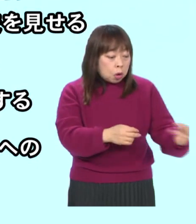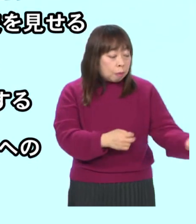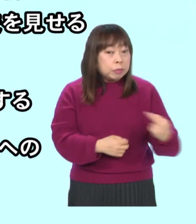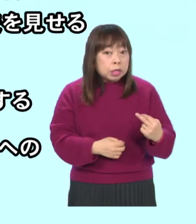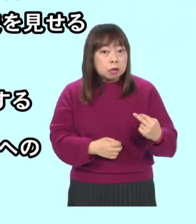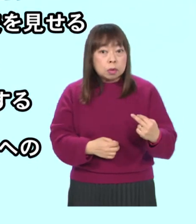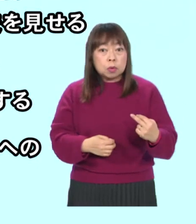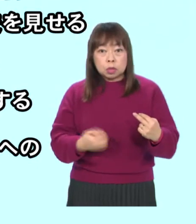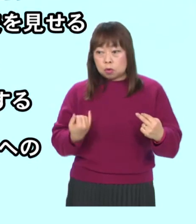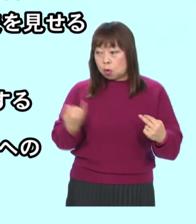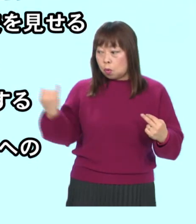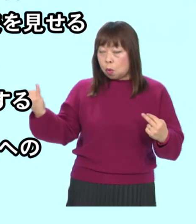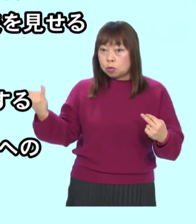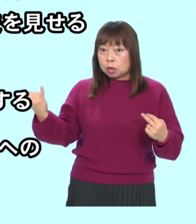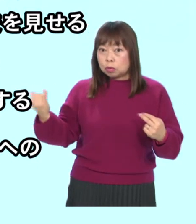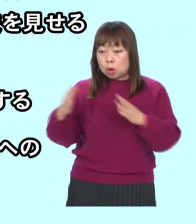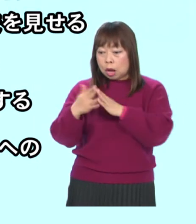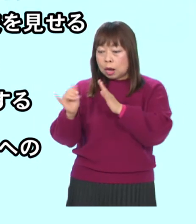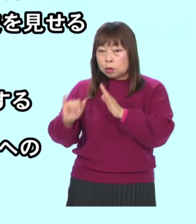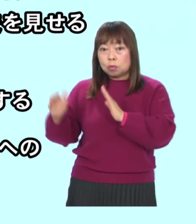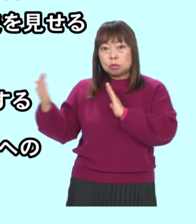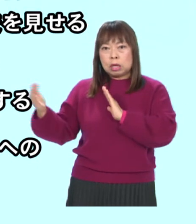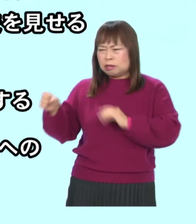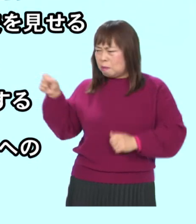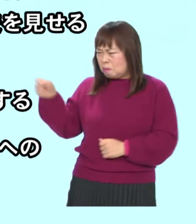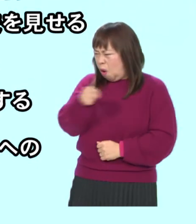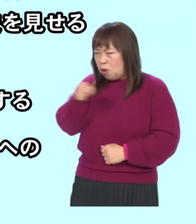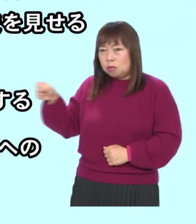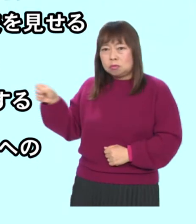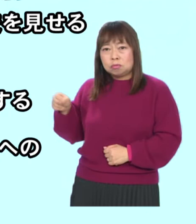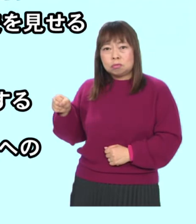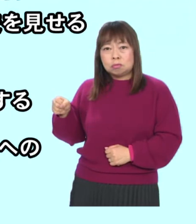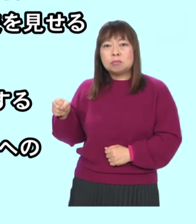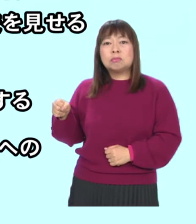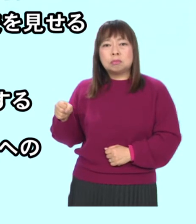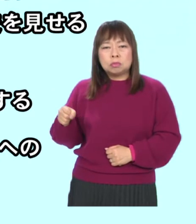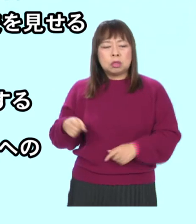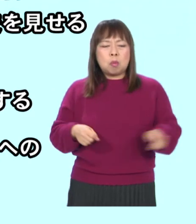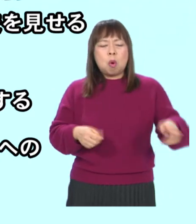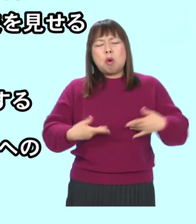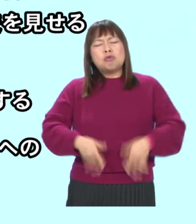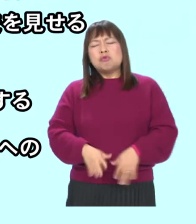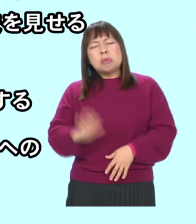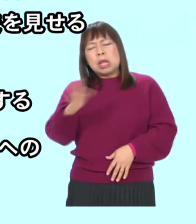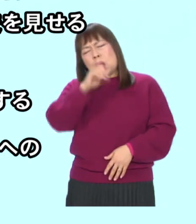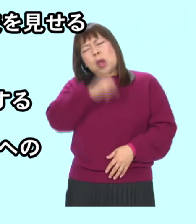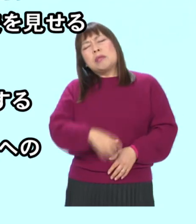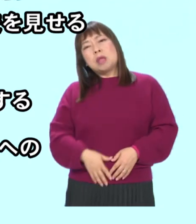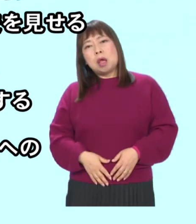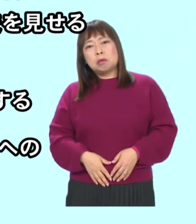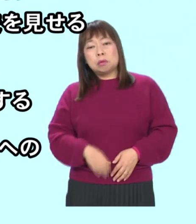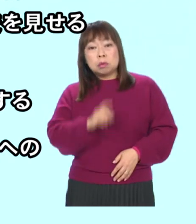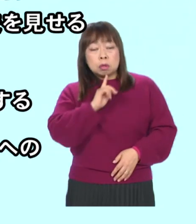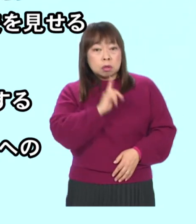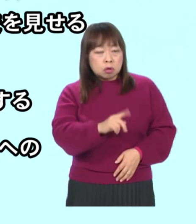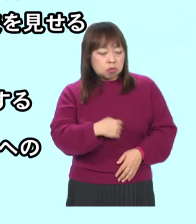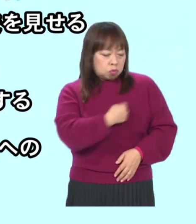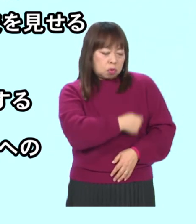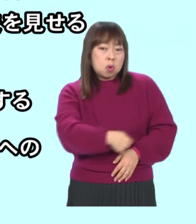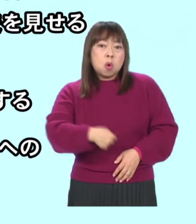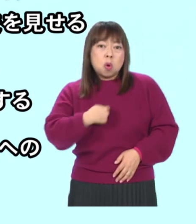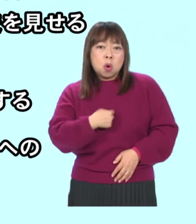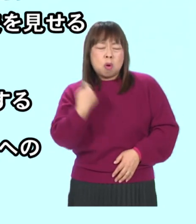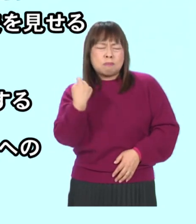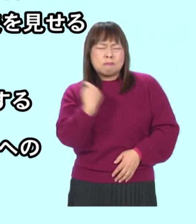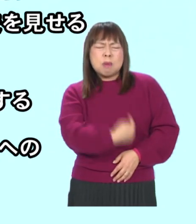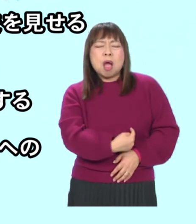他の家族などに対し暴力を繰り返す、産まなければよかったなどと心を傷つける言動を繰り返